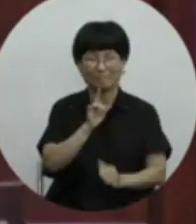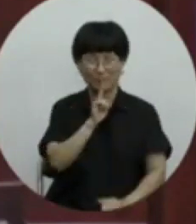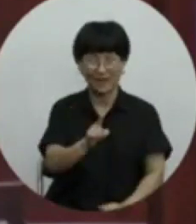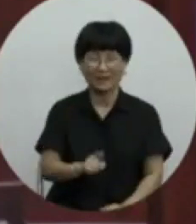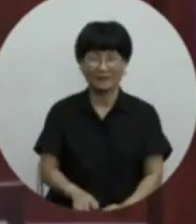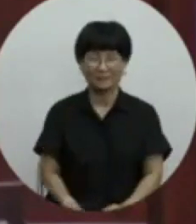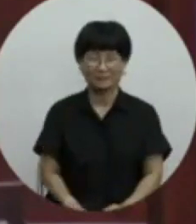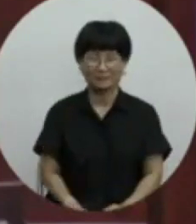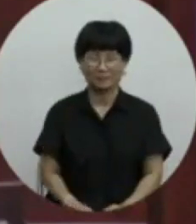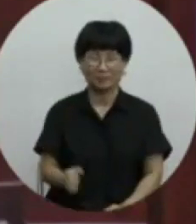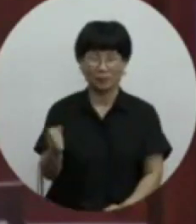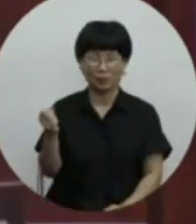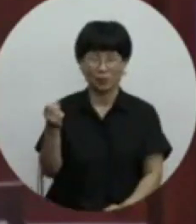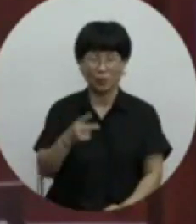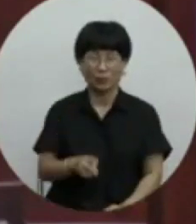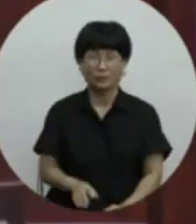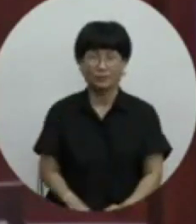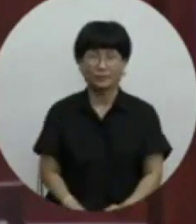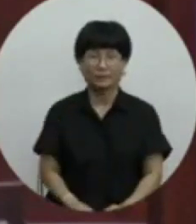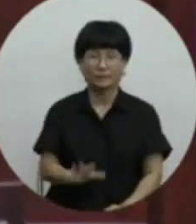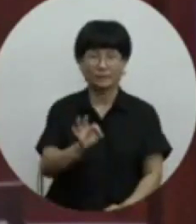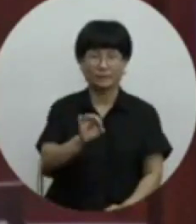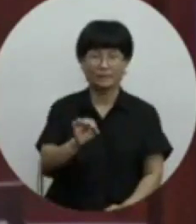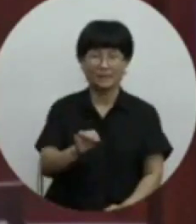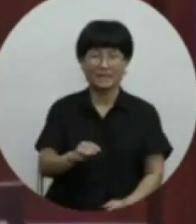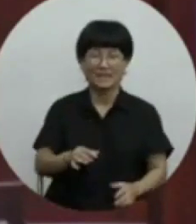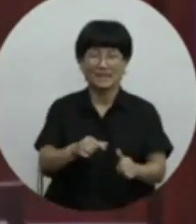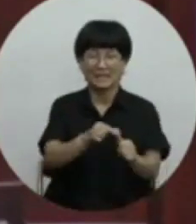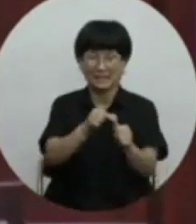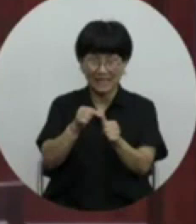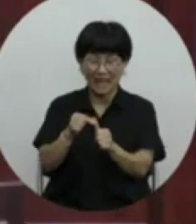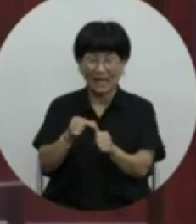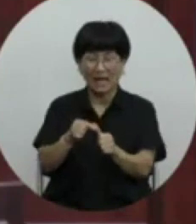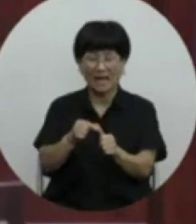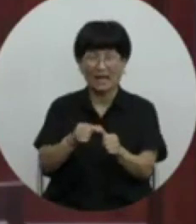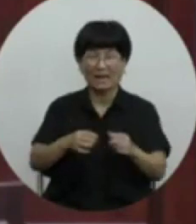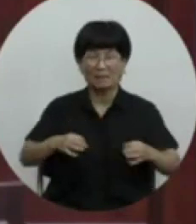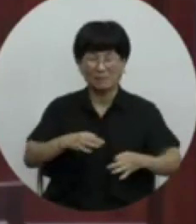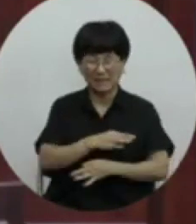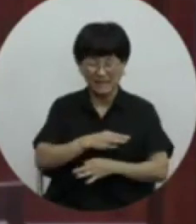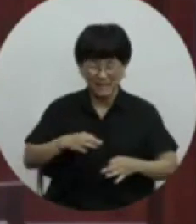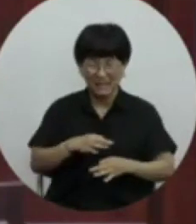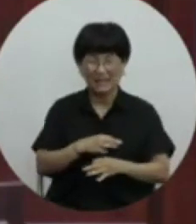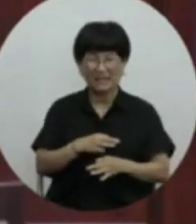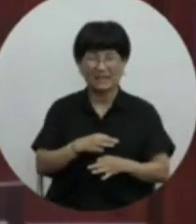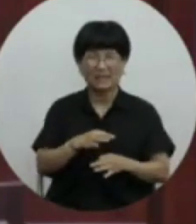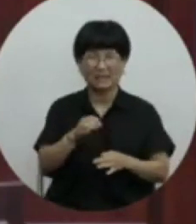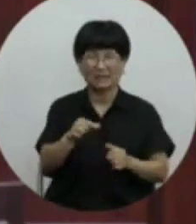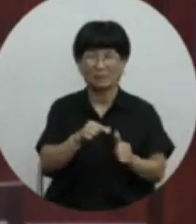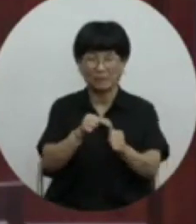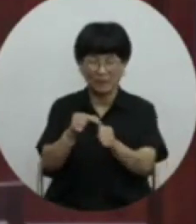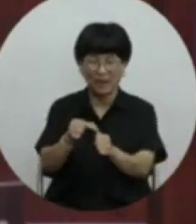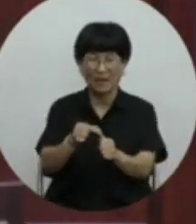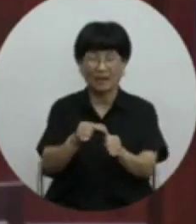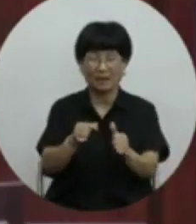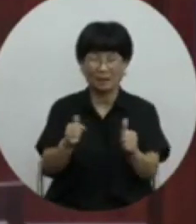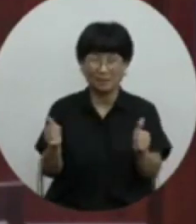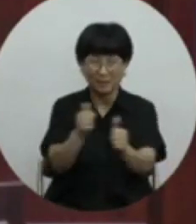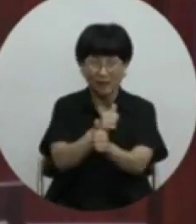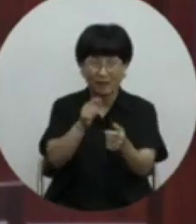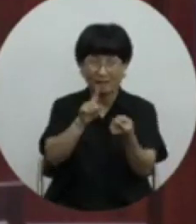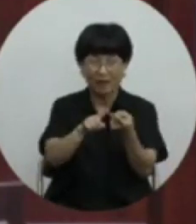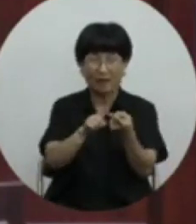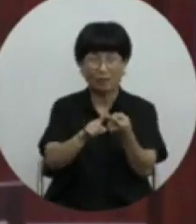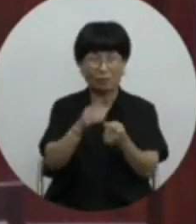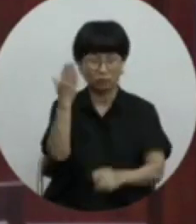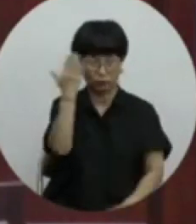또 인사로비나 채용비리를 차단하고 자금관리, 투자조정 등 투명 경영체제를